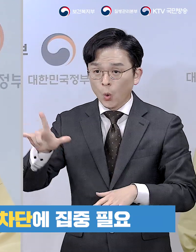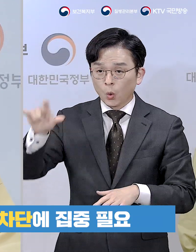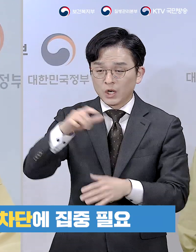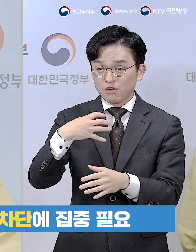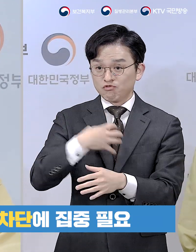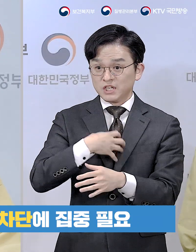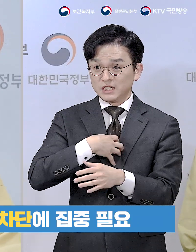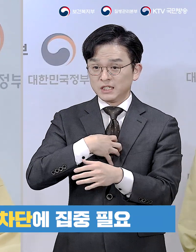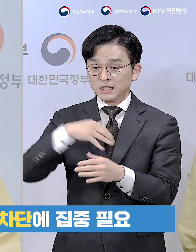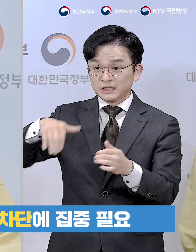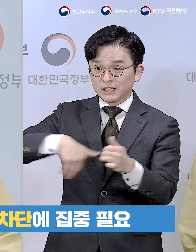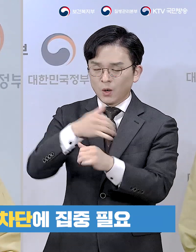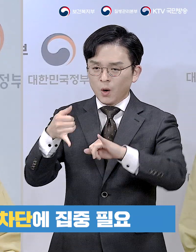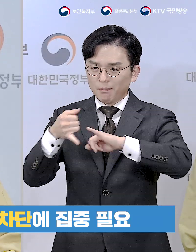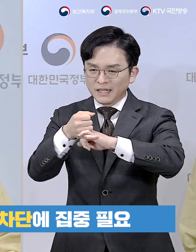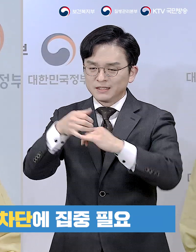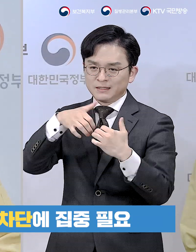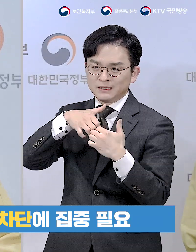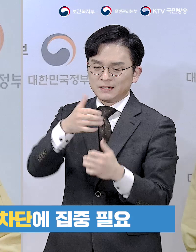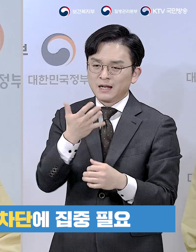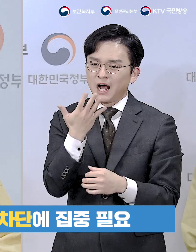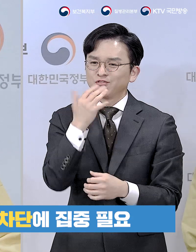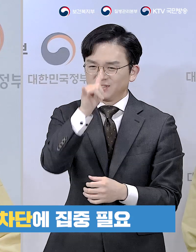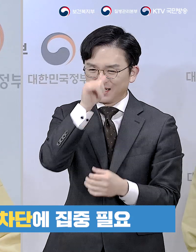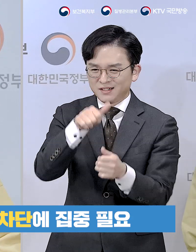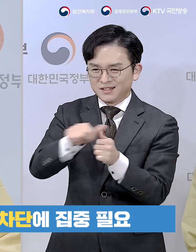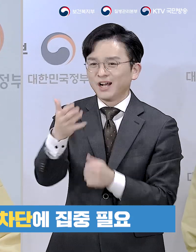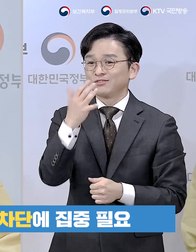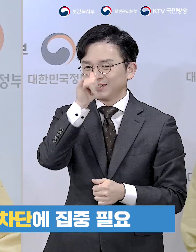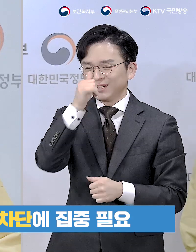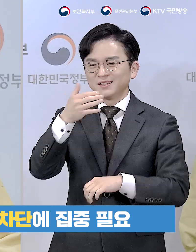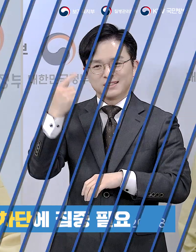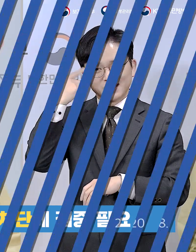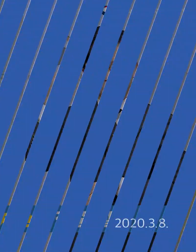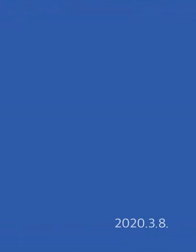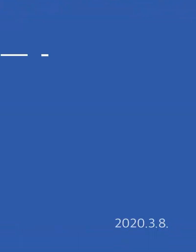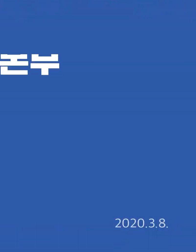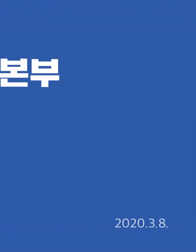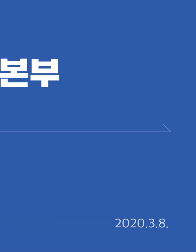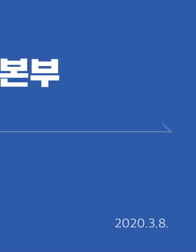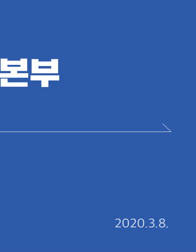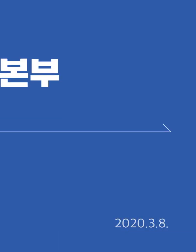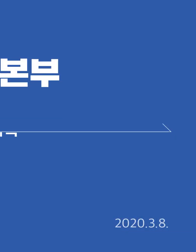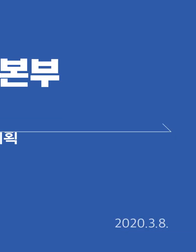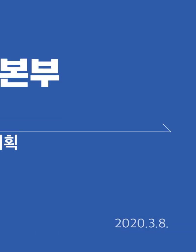함께 대처해 나간다면 지금의 위기는 분명히 극복할 수 있을 것입니다.